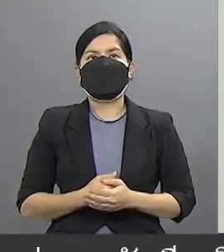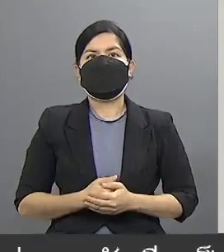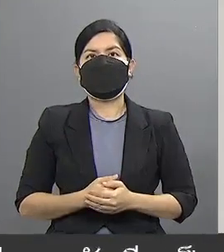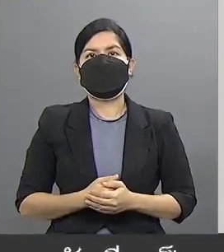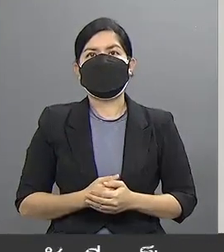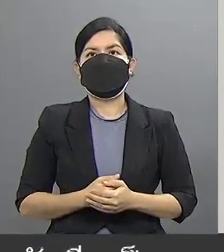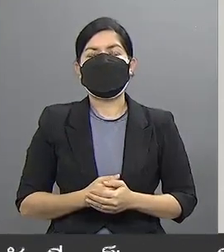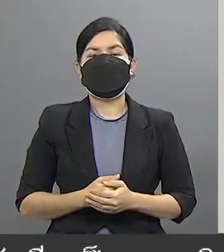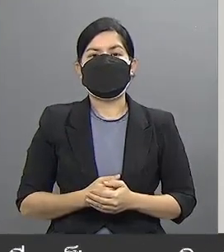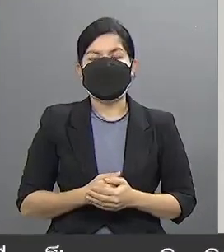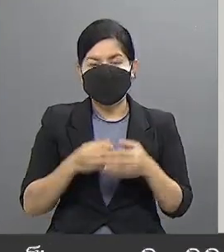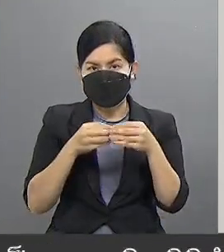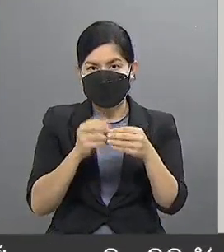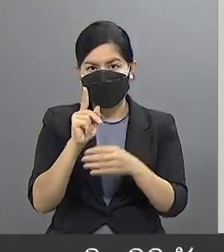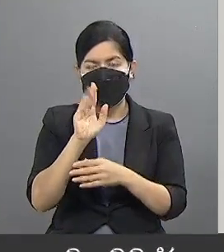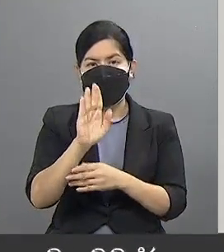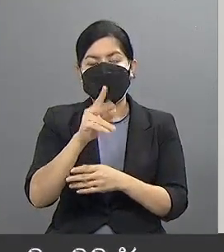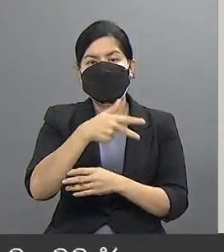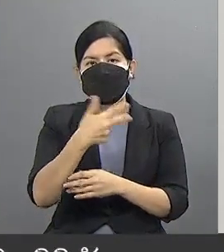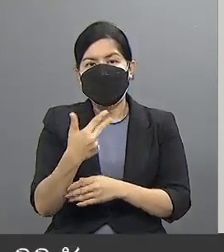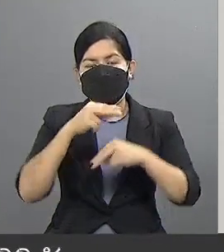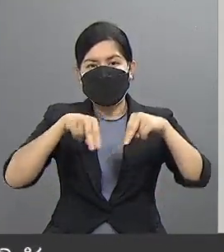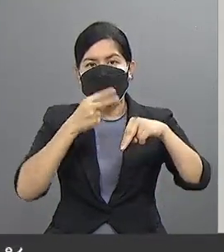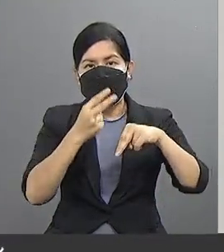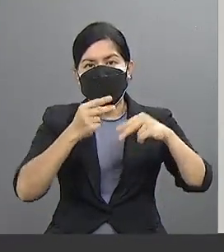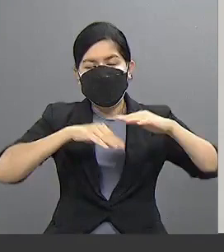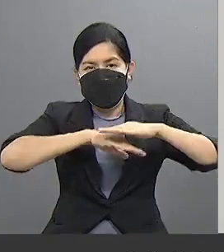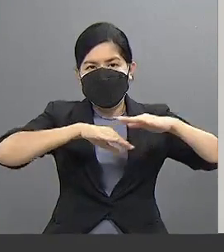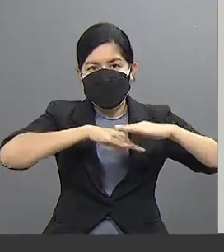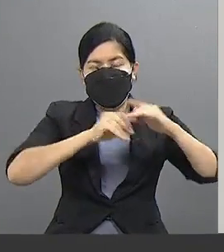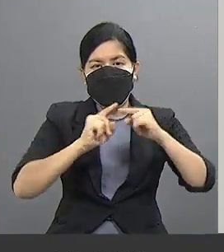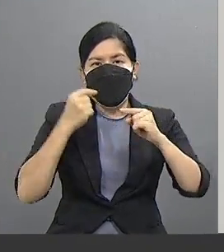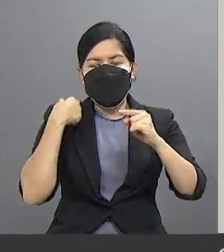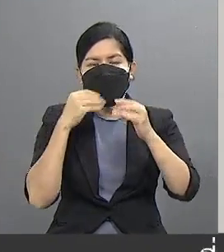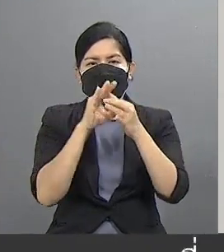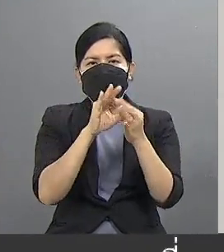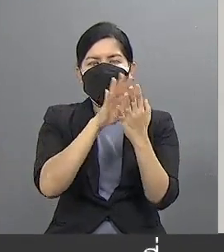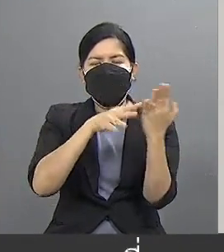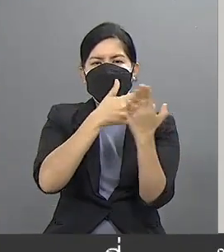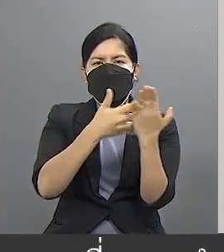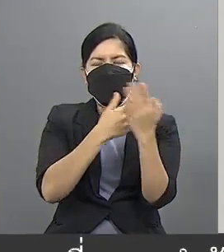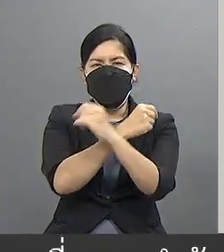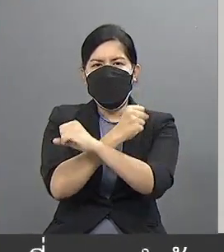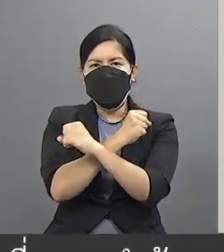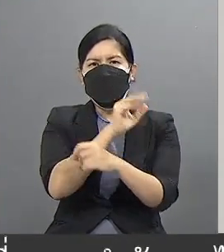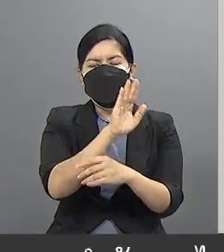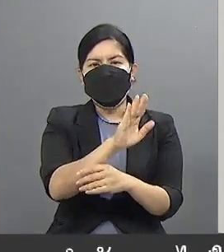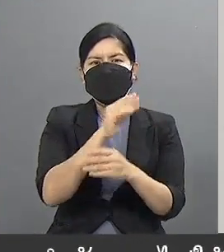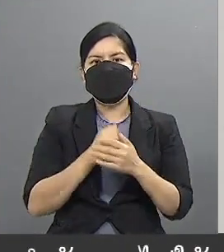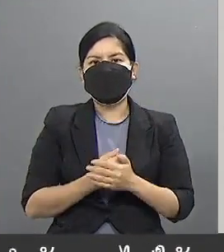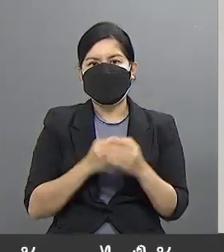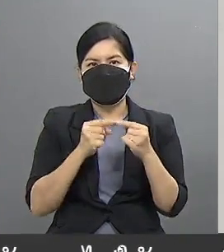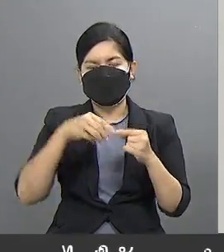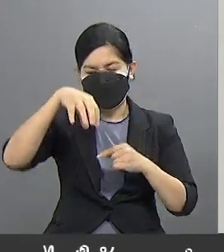ทีมข่าวไทย PBS ตรวจสอบข้อมูลเอกสารมาตรการควบคุมโรคโควิด-19 ในสถานประกอบการของสำนักงานอุตสาหกรร